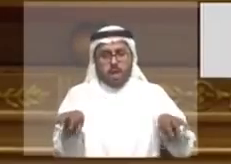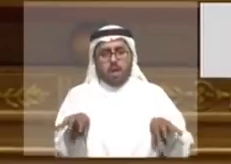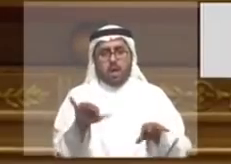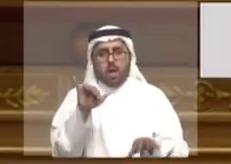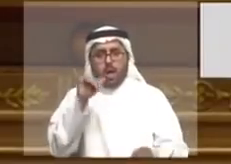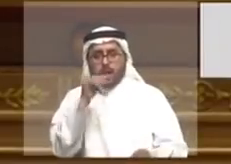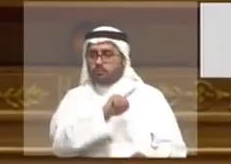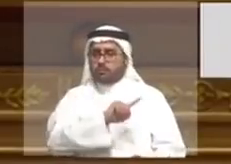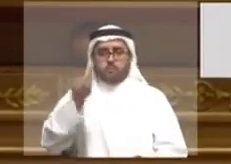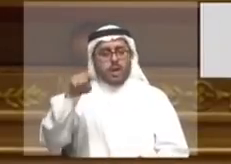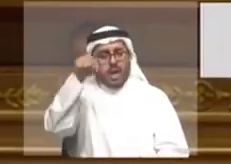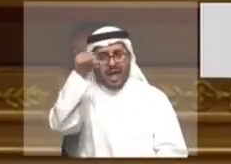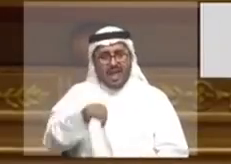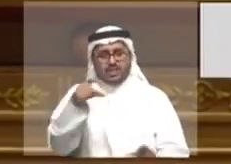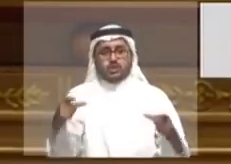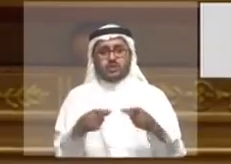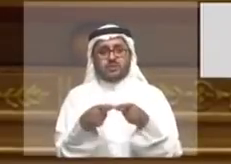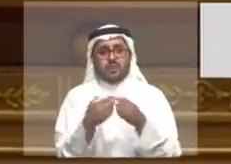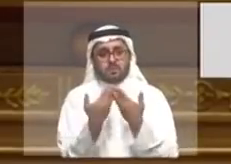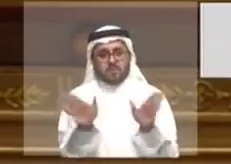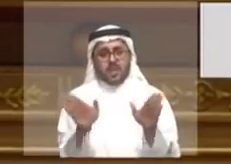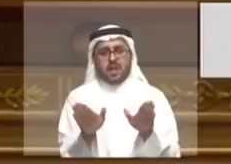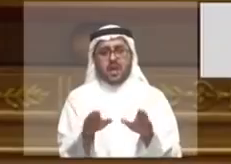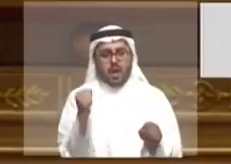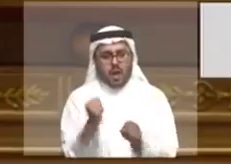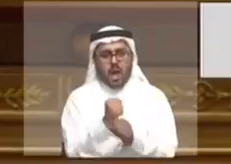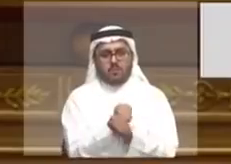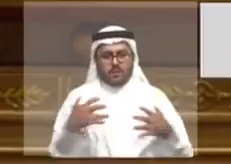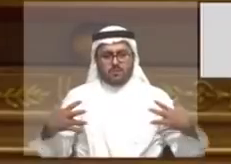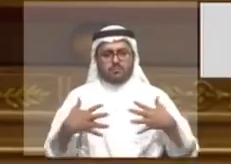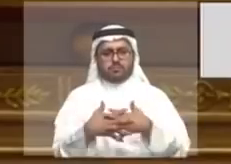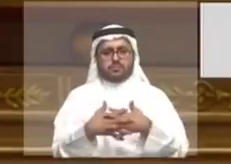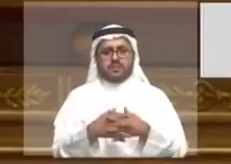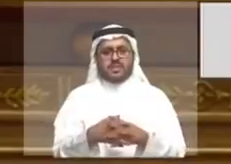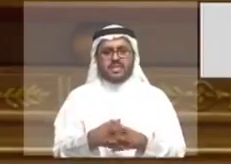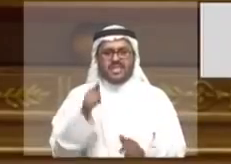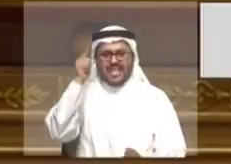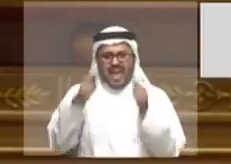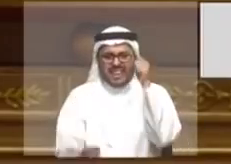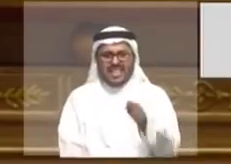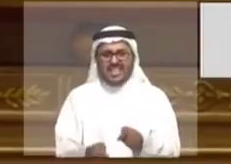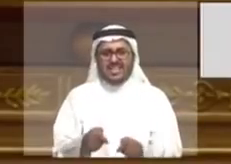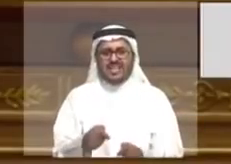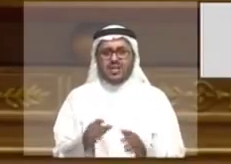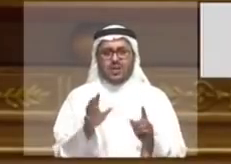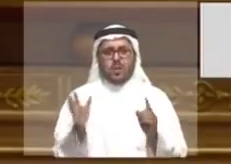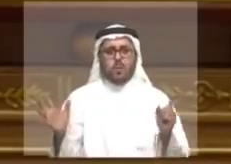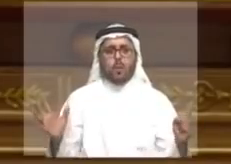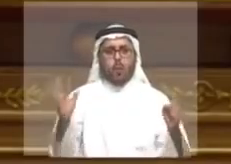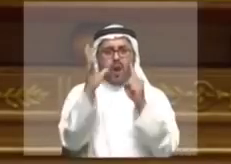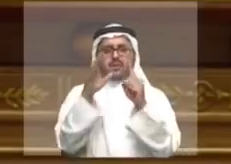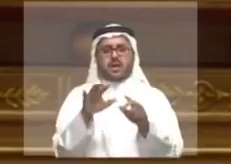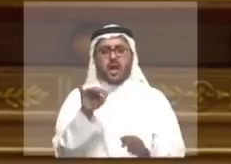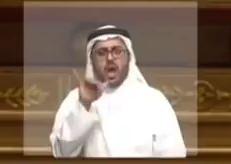فقد طرحنا أمامكم مبادرة للعمل مع التحديات التي تواجهها